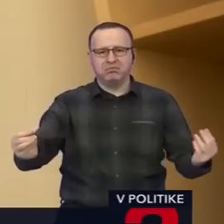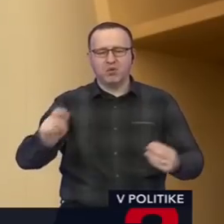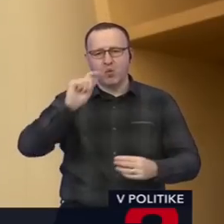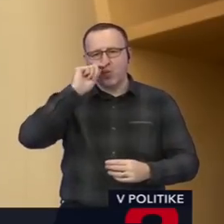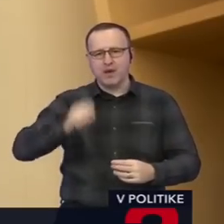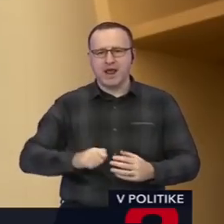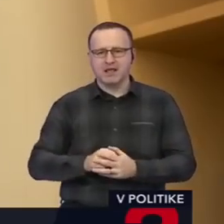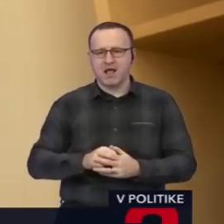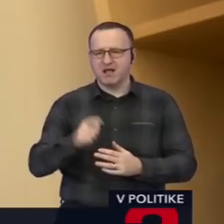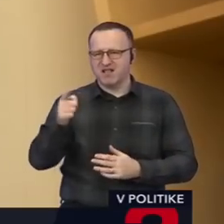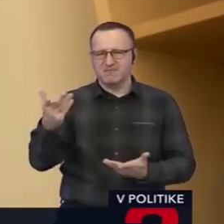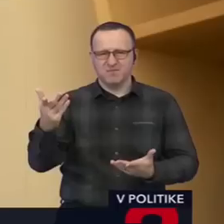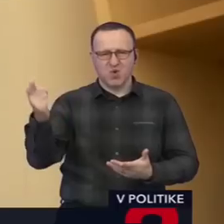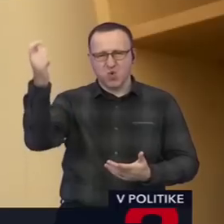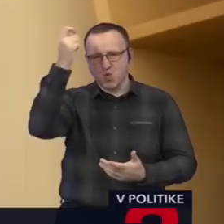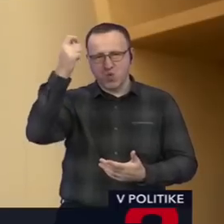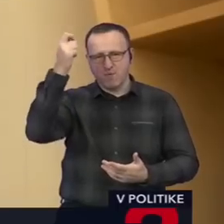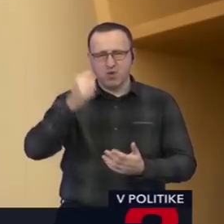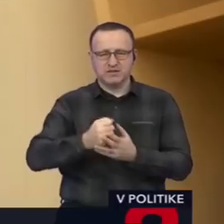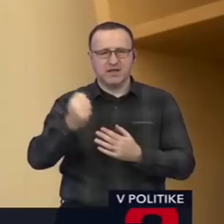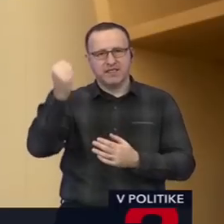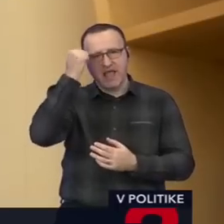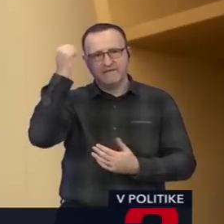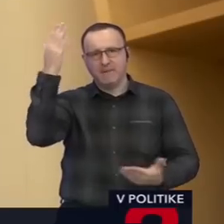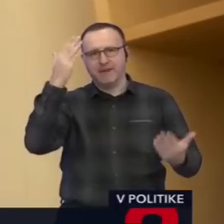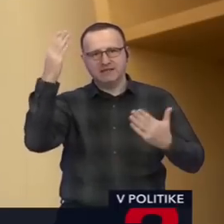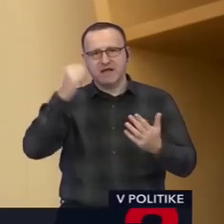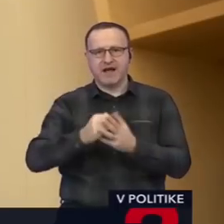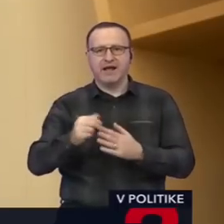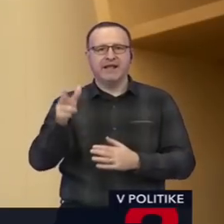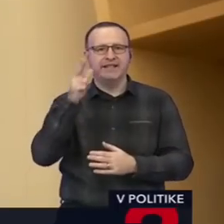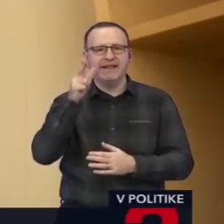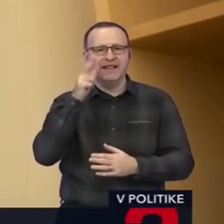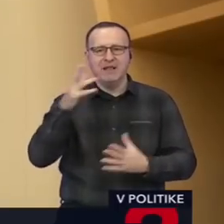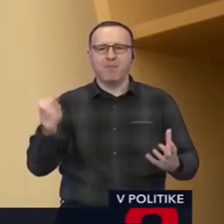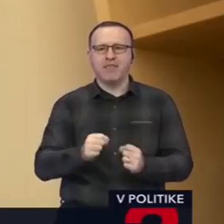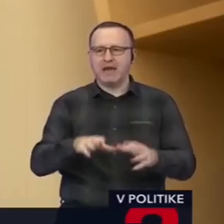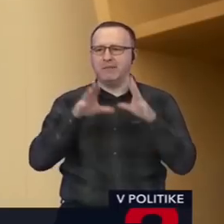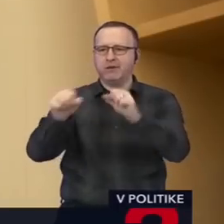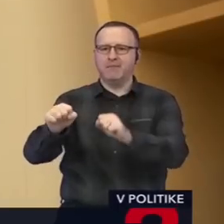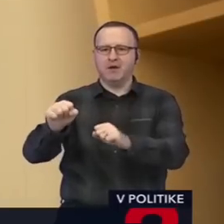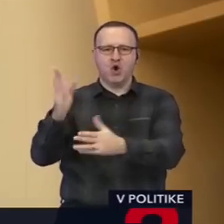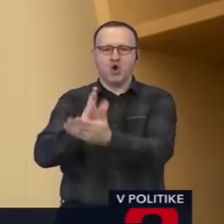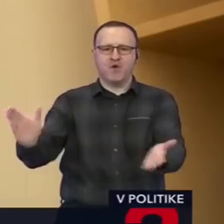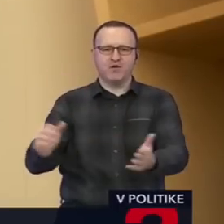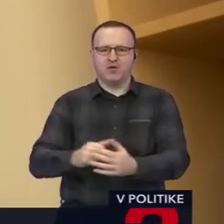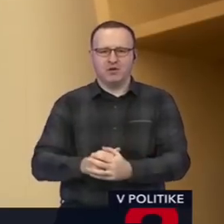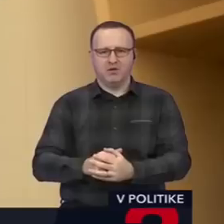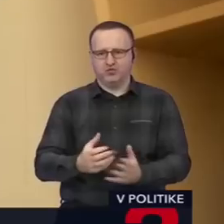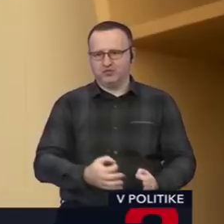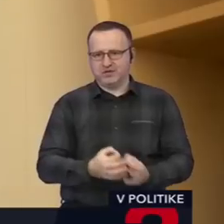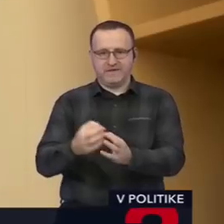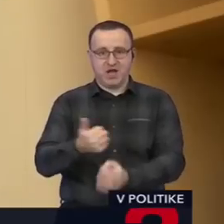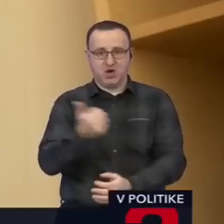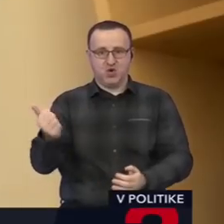úplne nezmyselne vďaka tej naivnej predstave, že sa im do troch dní podarí Ukrajinu odstaviť, zasekli a momentálne